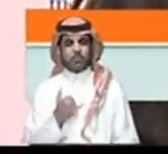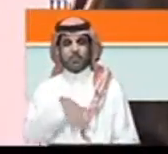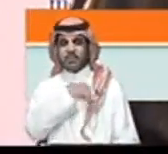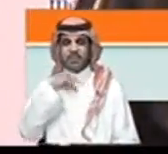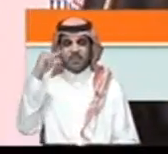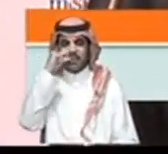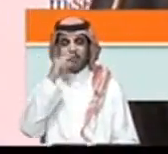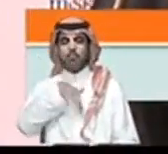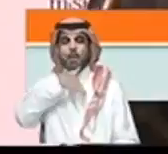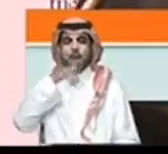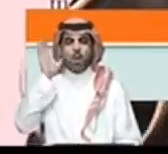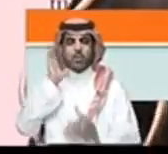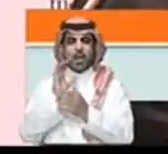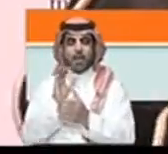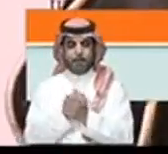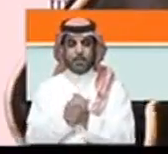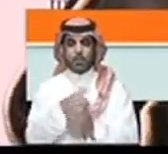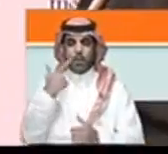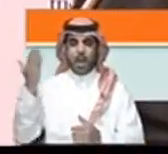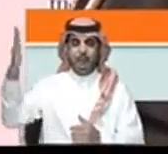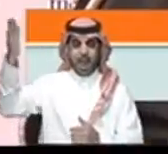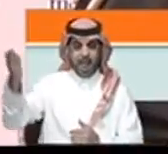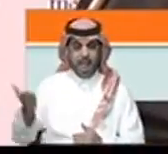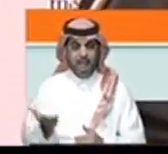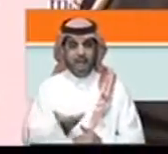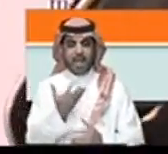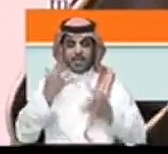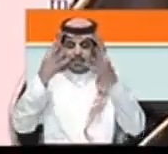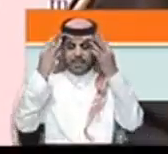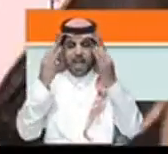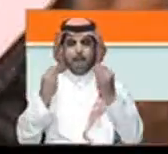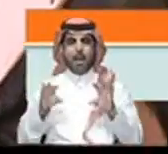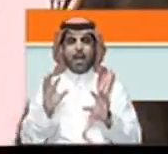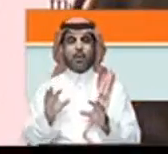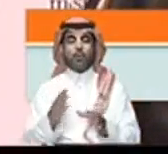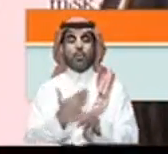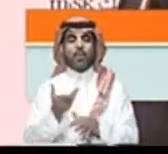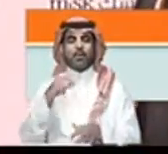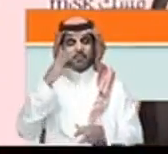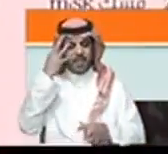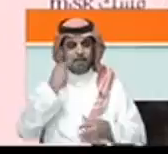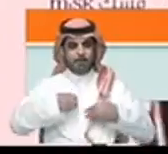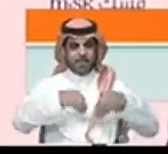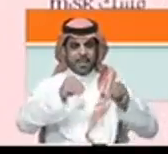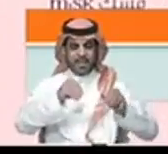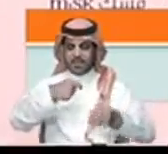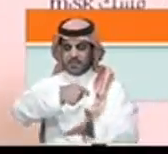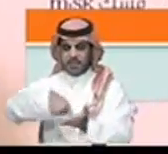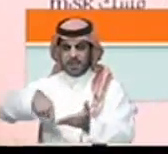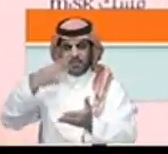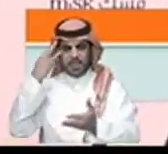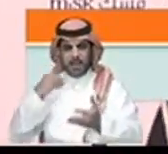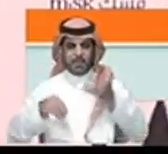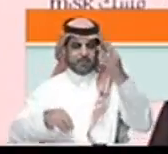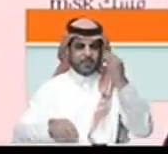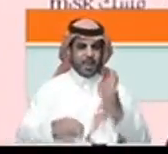قال عليه الصلاه والسلام انما بعثت بحنيفيه سمحه مقر رحم الله عبدا سمحا اذا باع سمحا اذا اشترى سمحا اذا